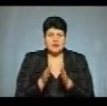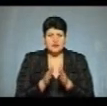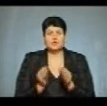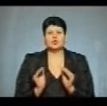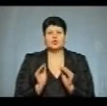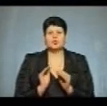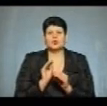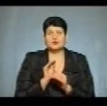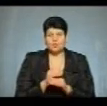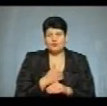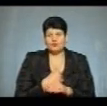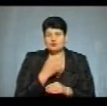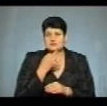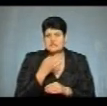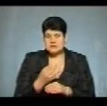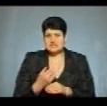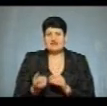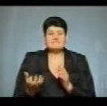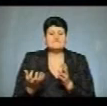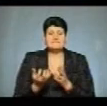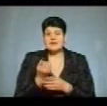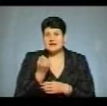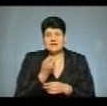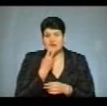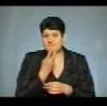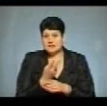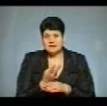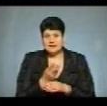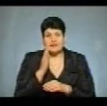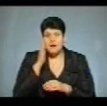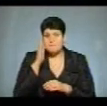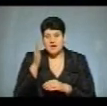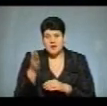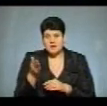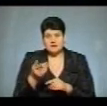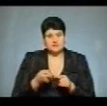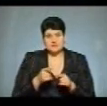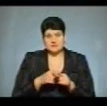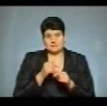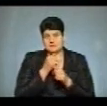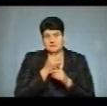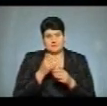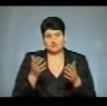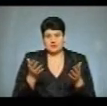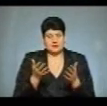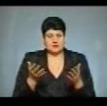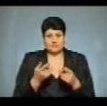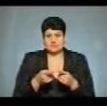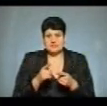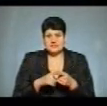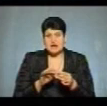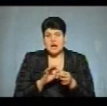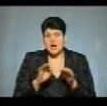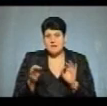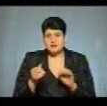ще раз хочу сказати, що виявити наперед, запобігти цьому, це не є можливо, тому що це є кабель,